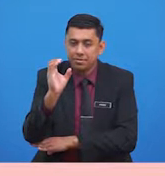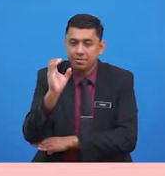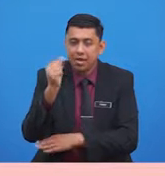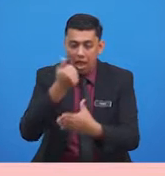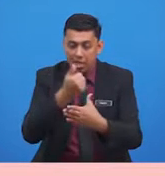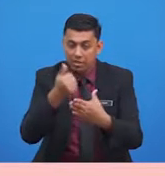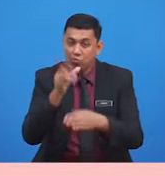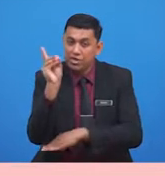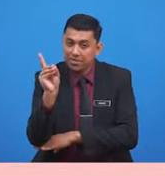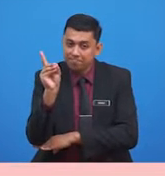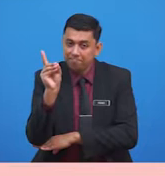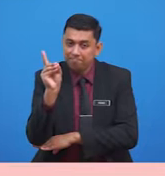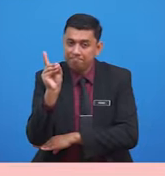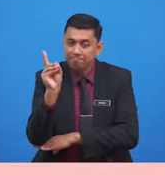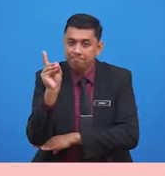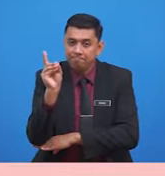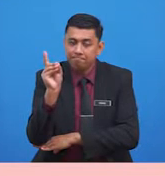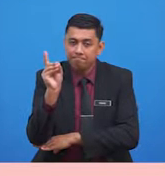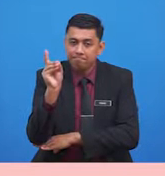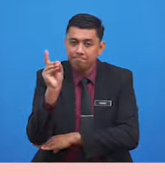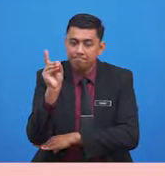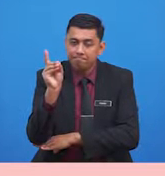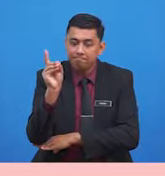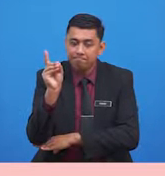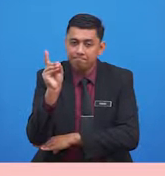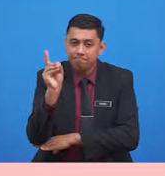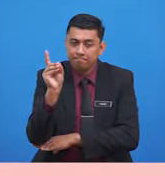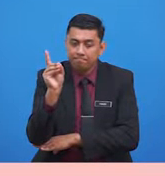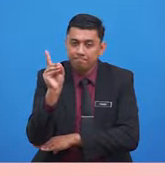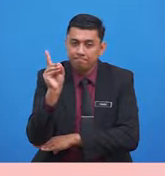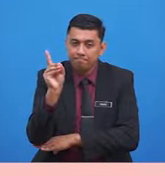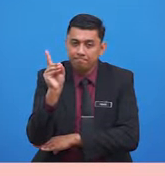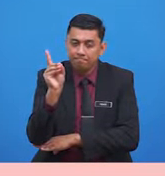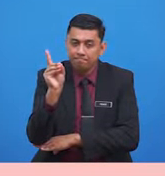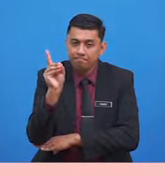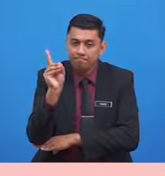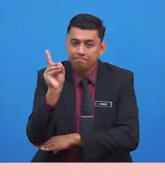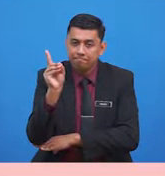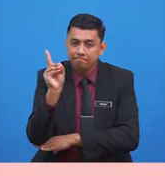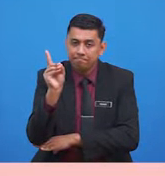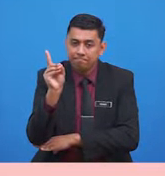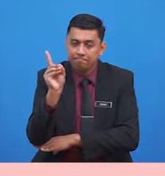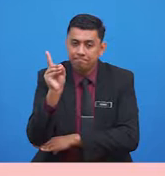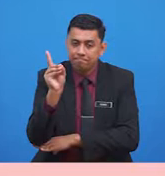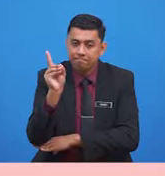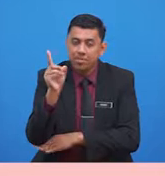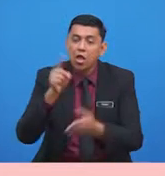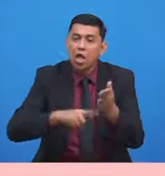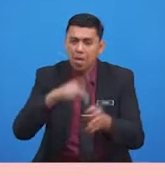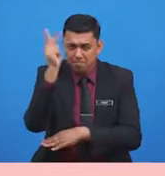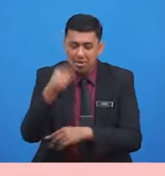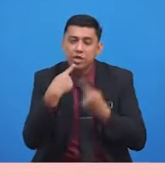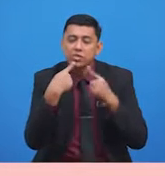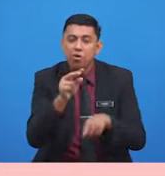jiran. D. Dapat hidup dalam suasana yang aman dan tenteram.